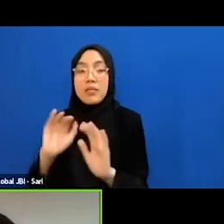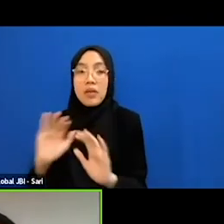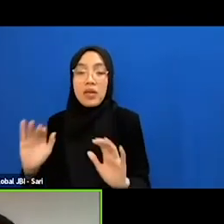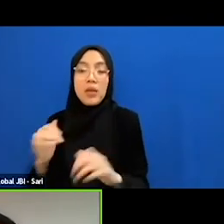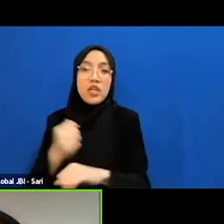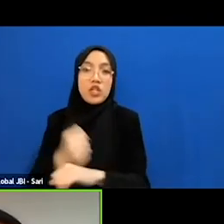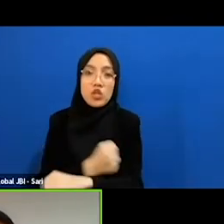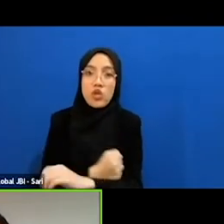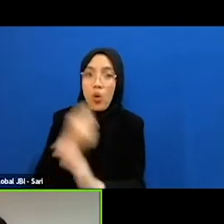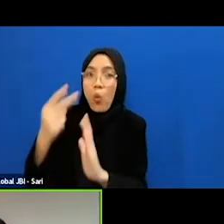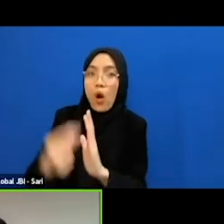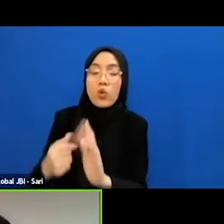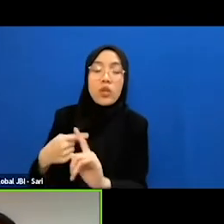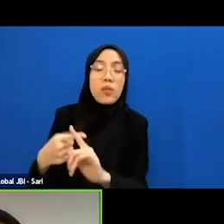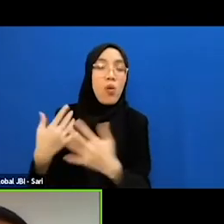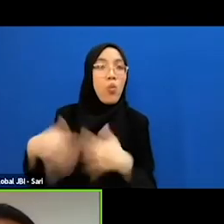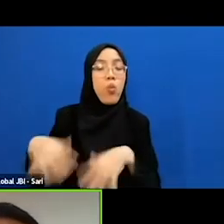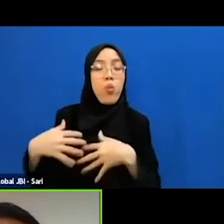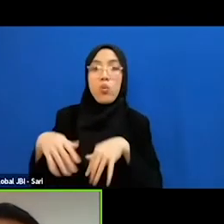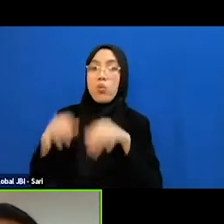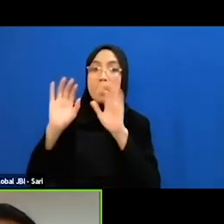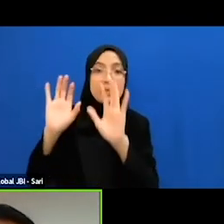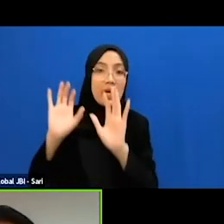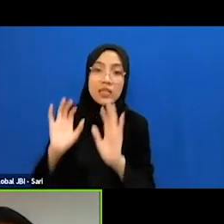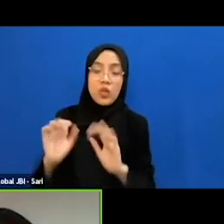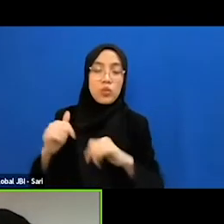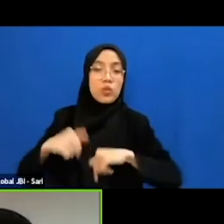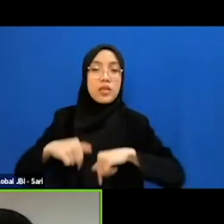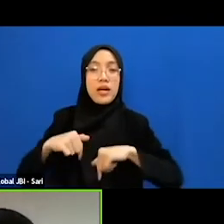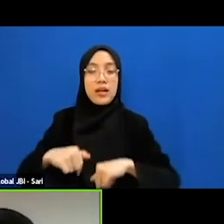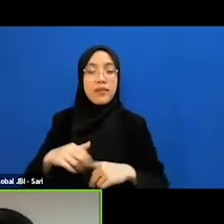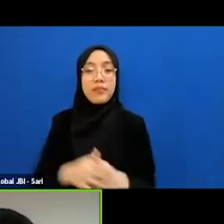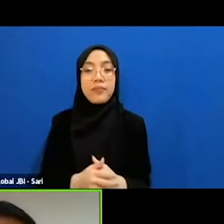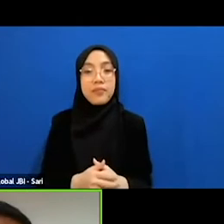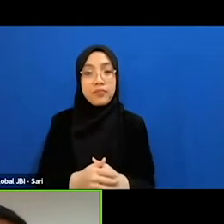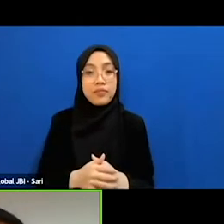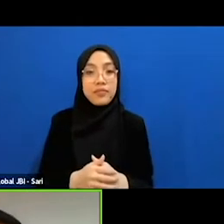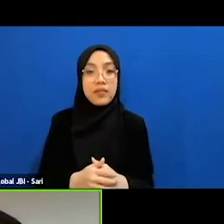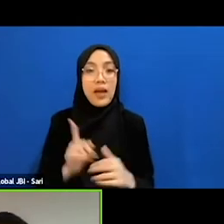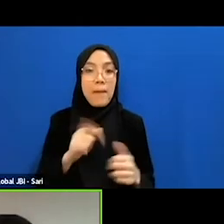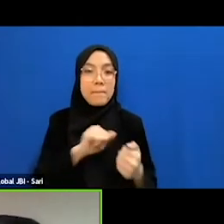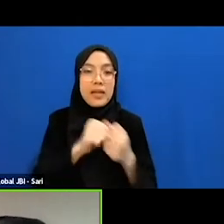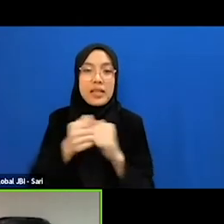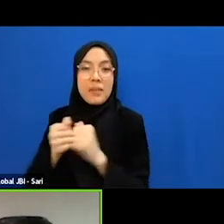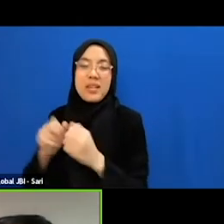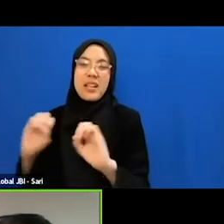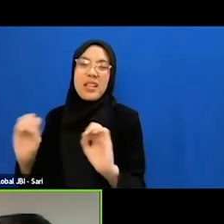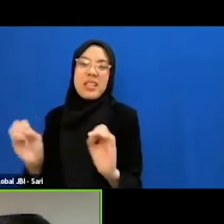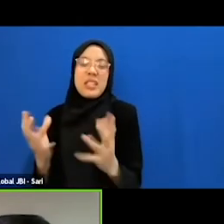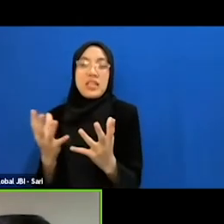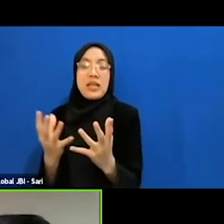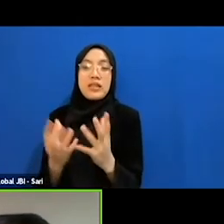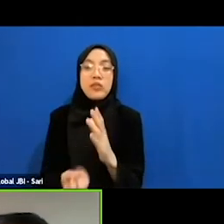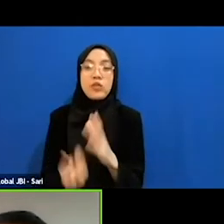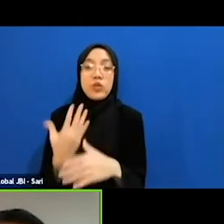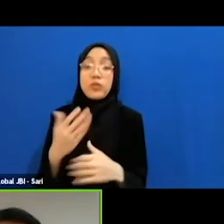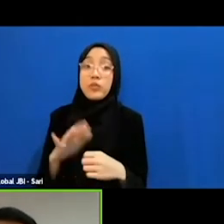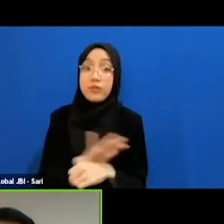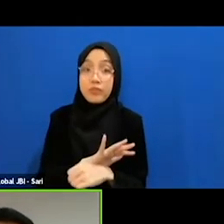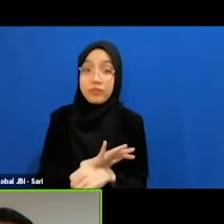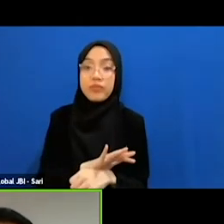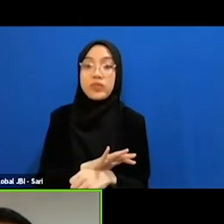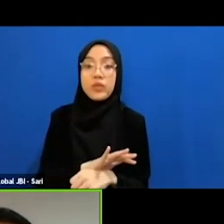Apalagi itu luar biasa sekarang Eh masalah-masalah yang timbul Saya kira itu